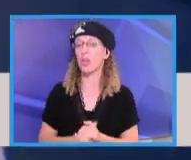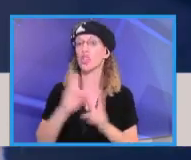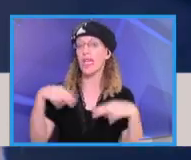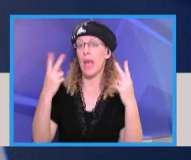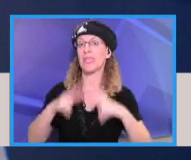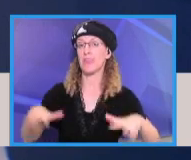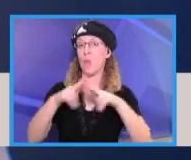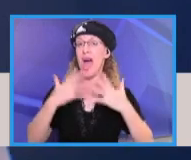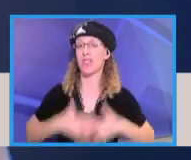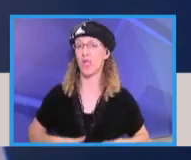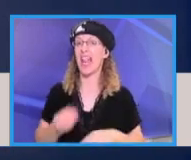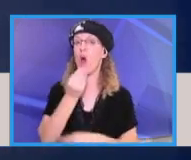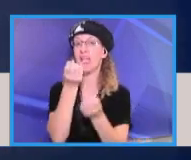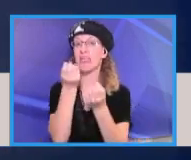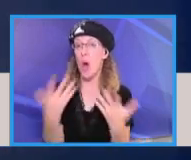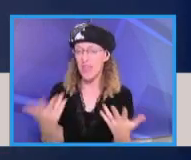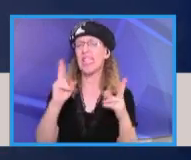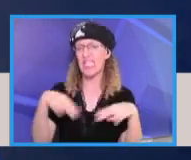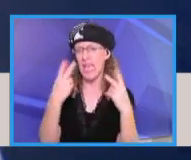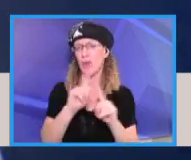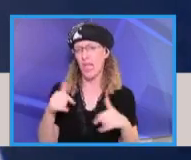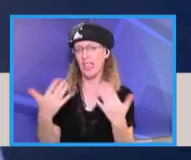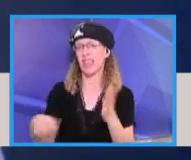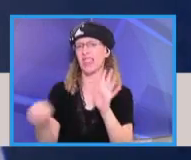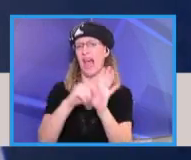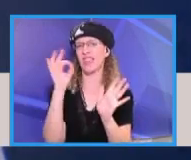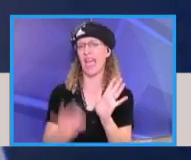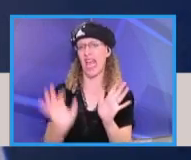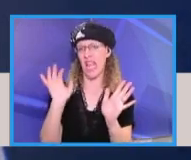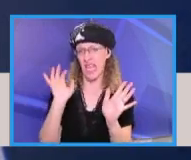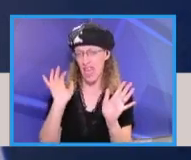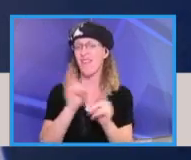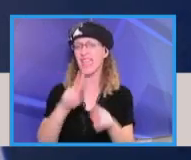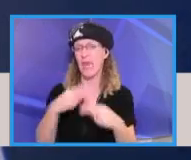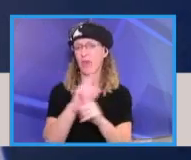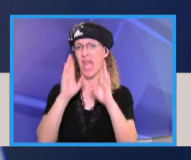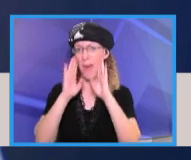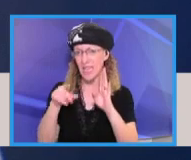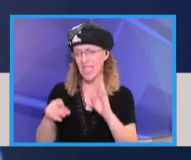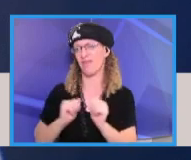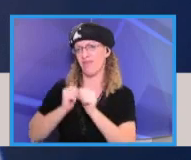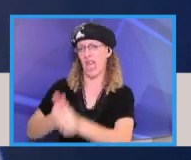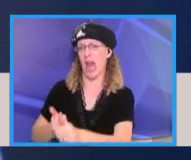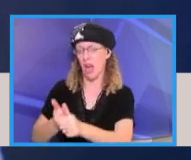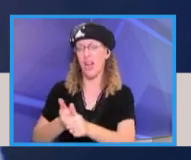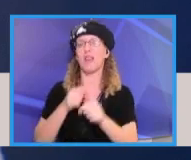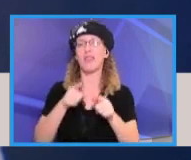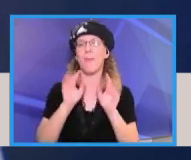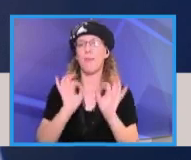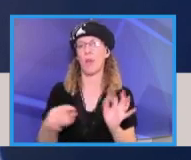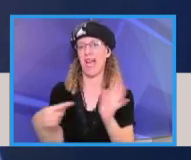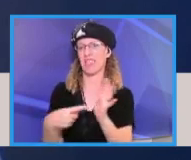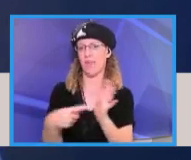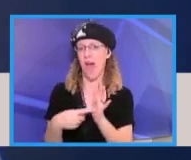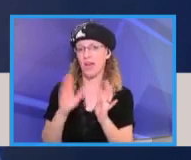בציבור רצון לאכול צמחוני, אז יהיה מי שייתן את תו התקן הזה, ומי שיאמין בכך, ילך איתו. וכך, זו בדיוק הסיבה